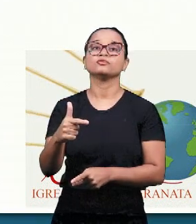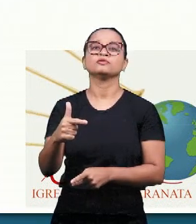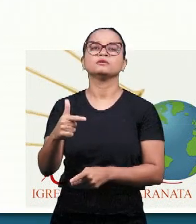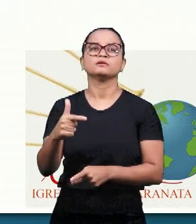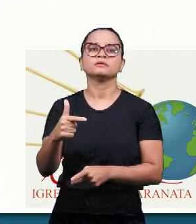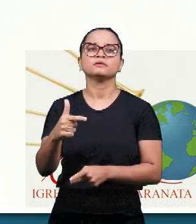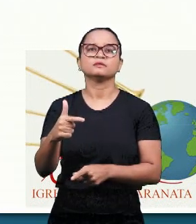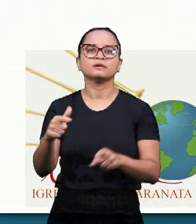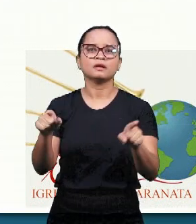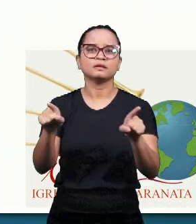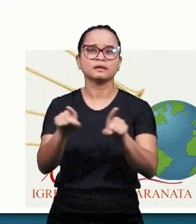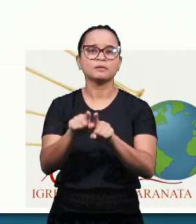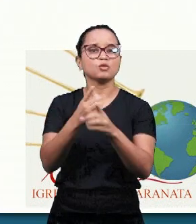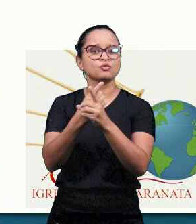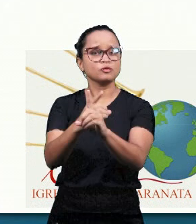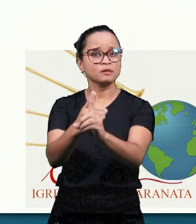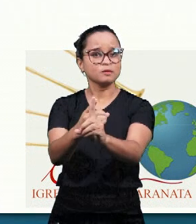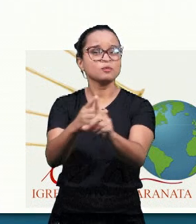Et lettre E.